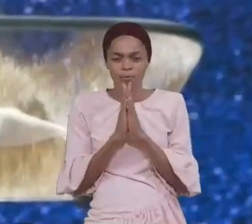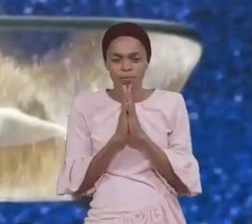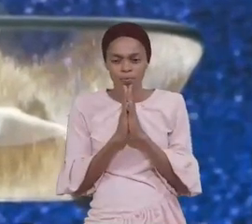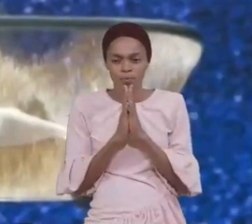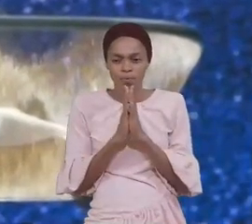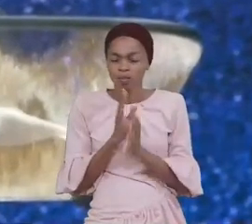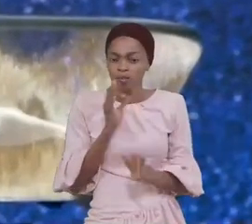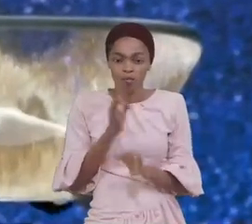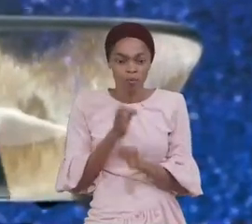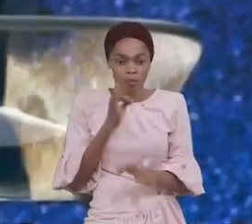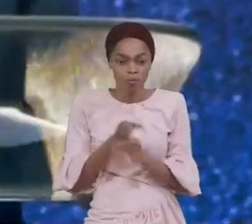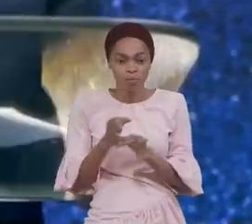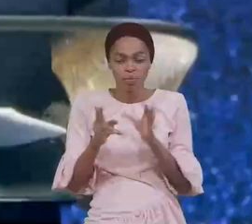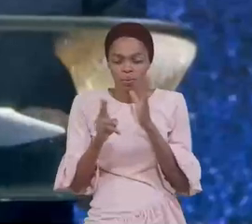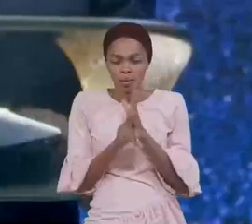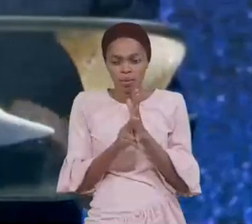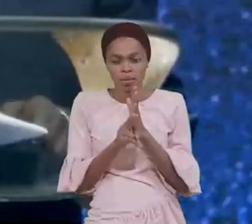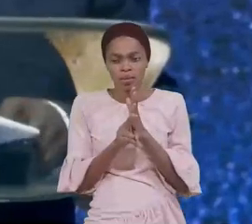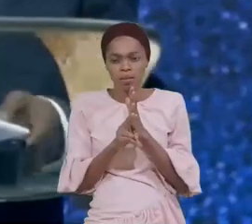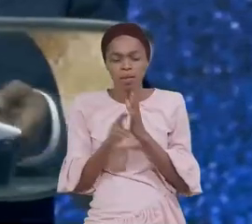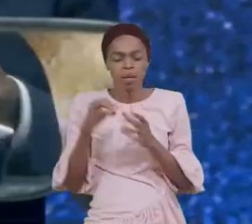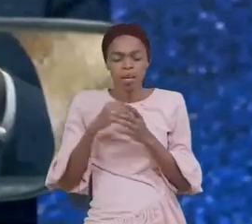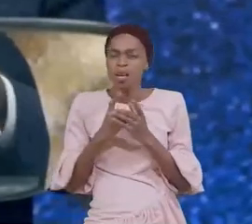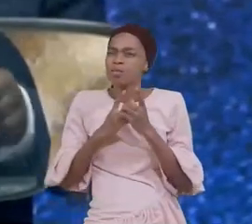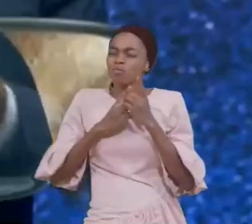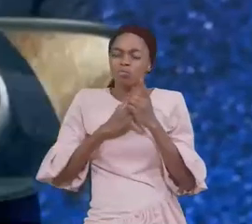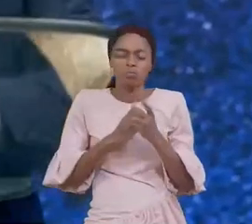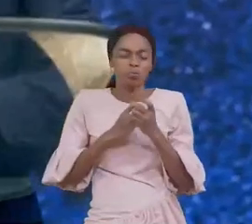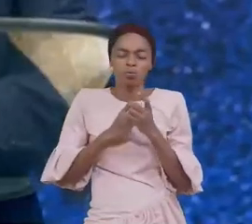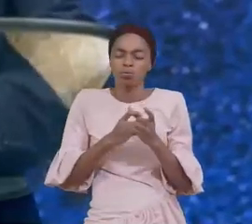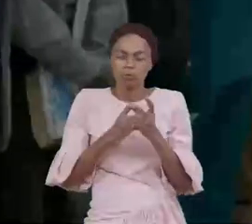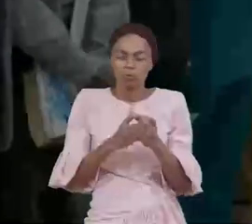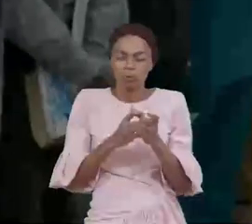La fidélité à poursuivre.